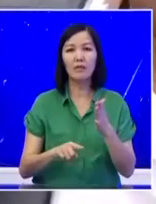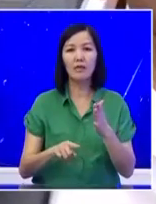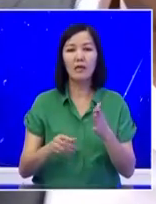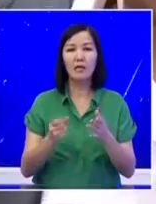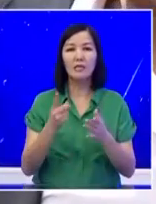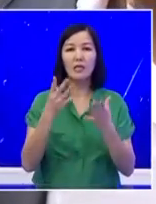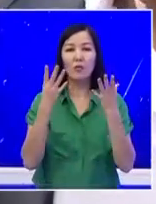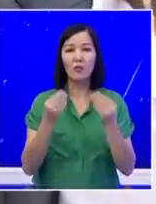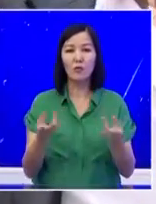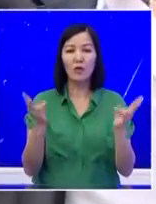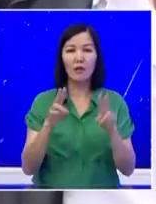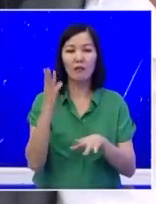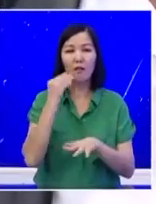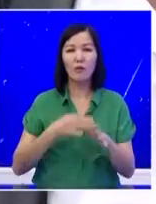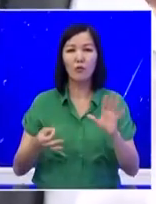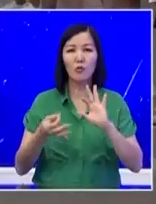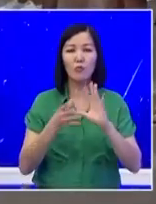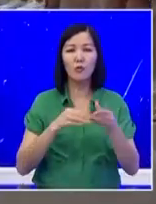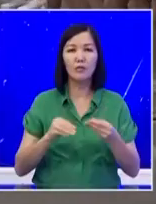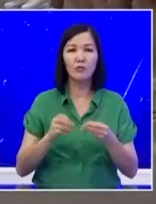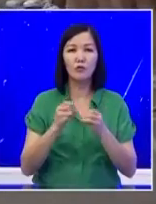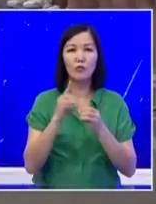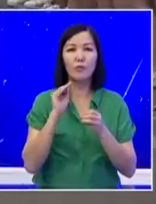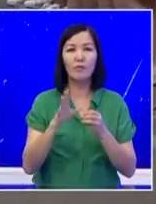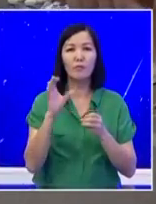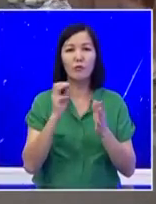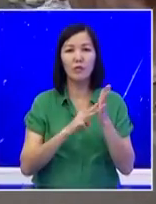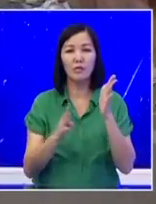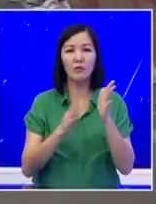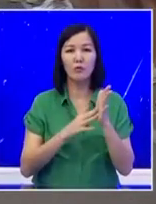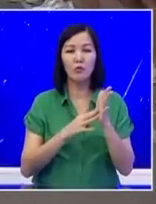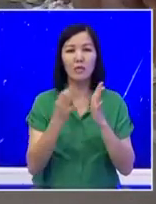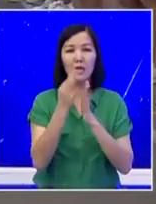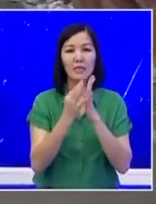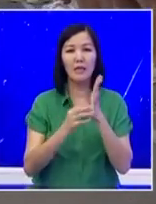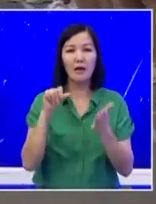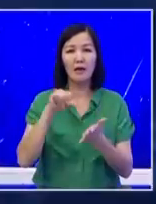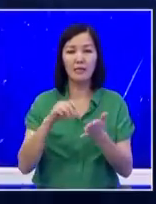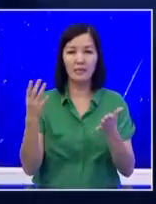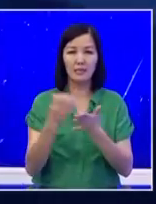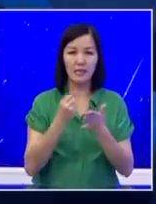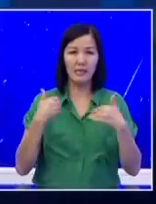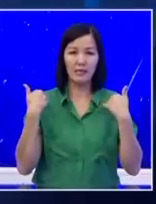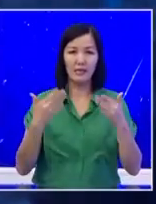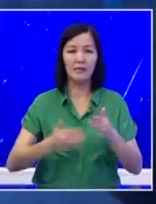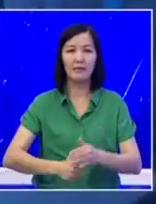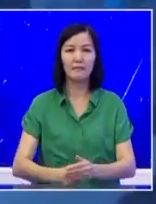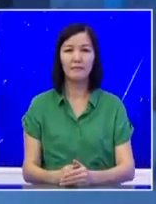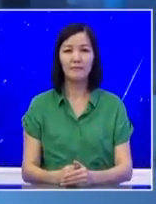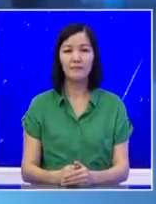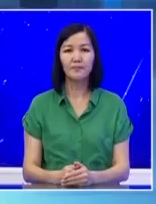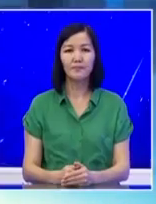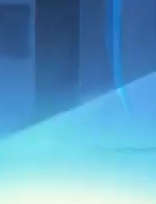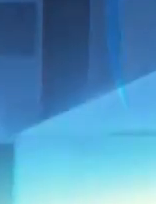санаулы күн қалды. Алматы облысы бойынша 11589 бала тест сынақтарын тапсырады. Сәттілік тілелік.